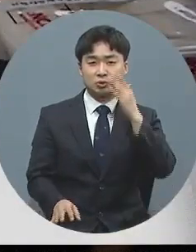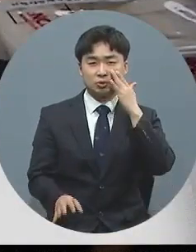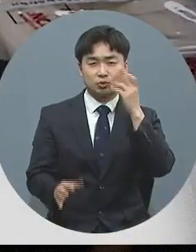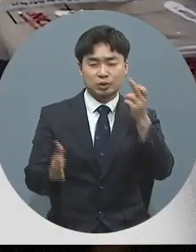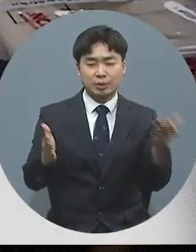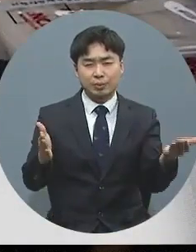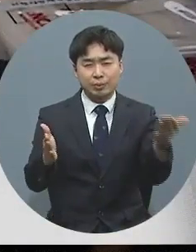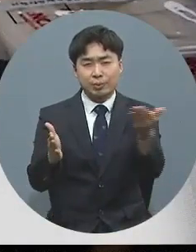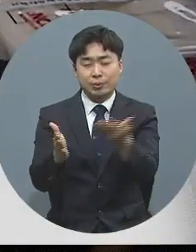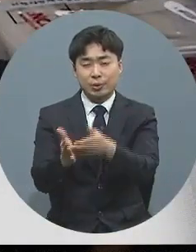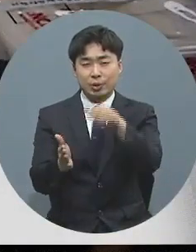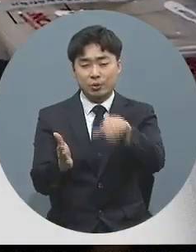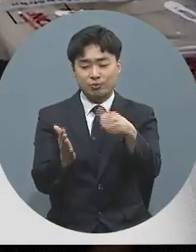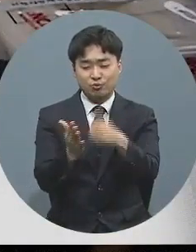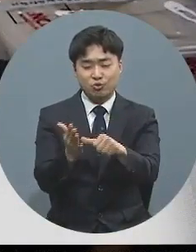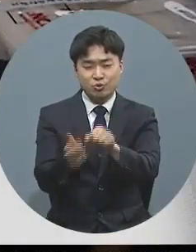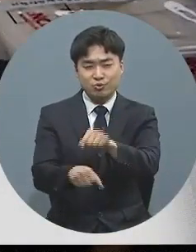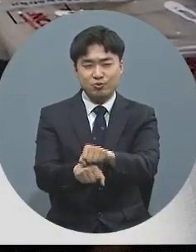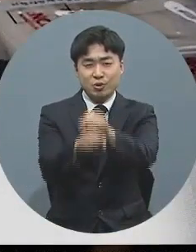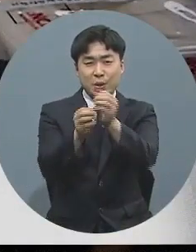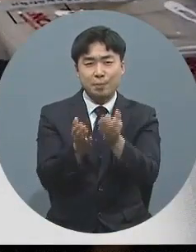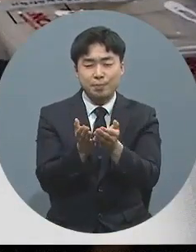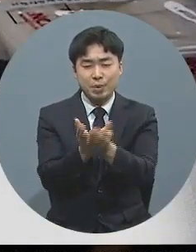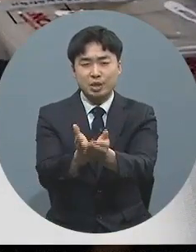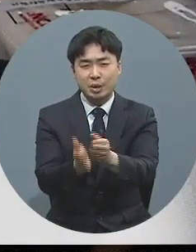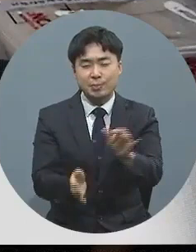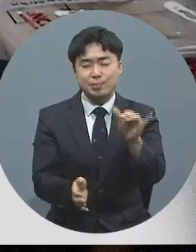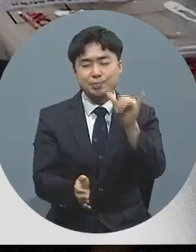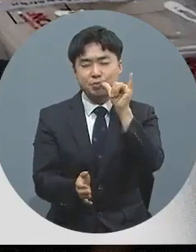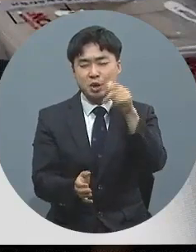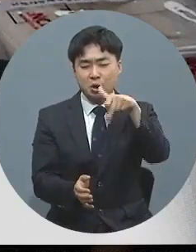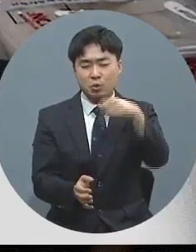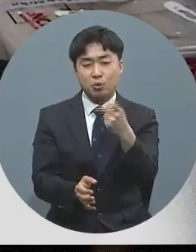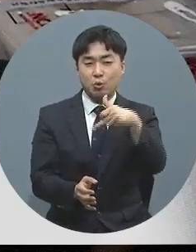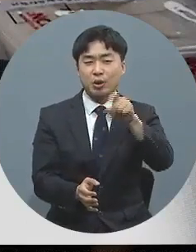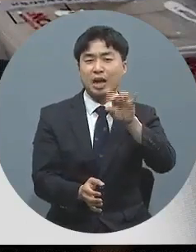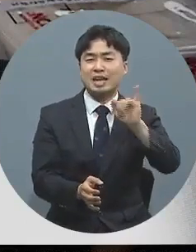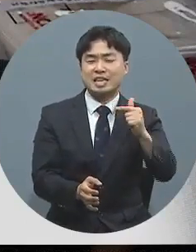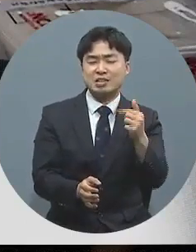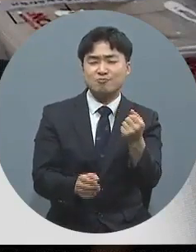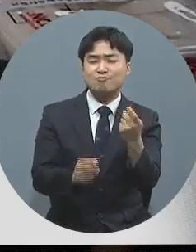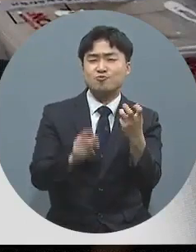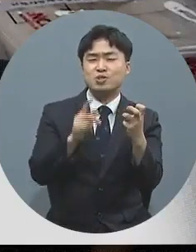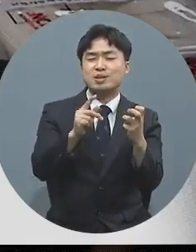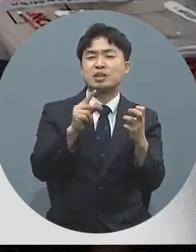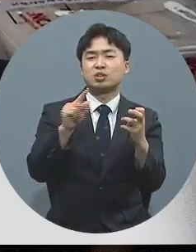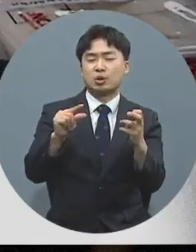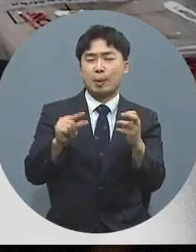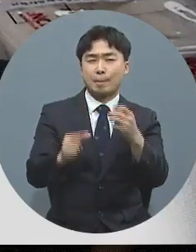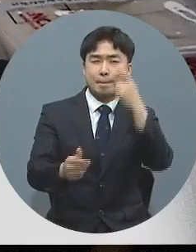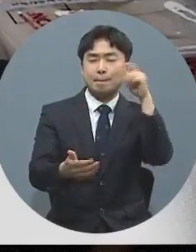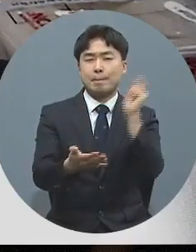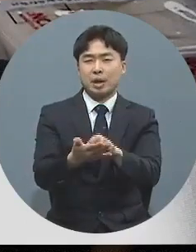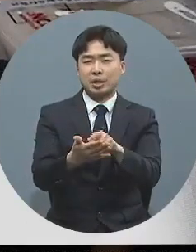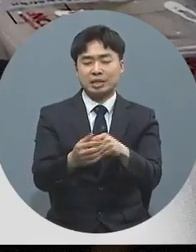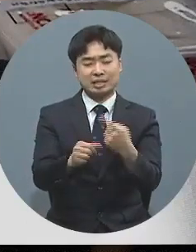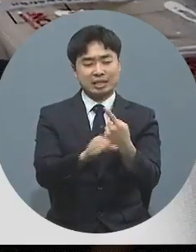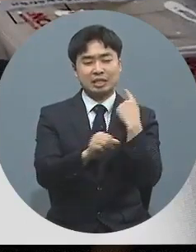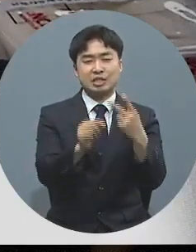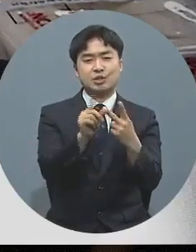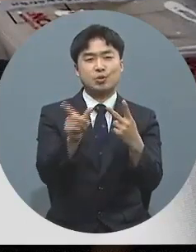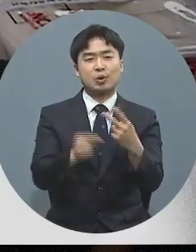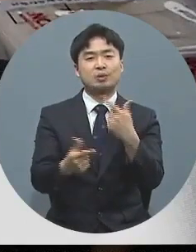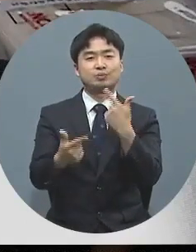온산항 부두에 접안한 화물선에서 코카인 수십 킬로그램이 발견됐습니다. 지난 2월 부산 신항에서 적발된 것과